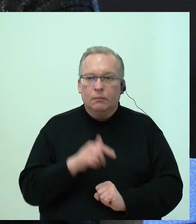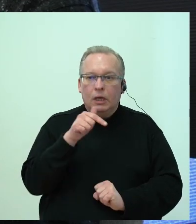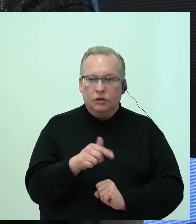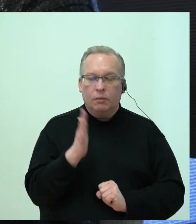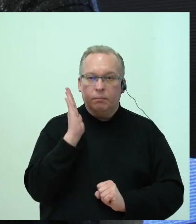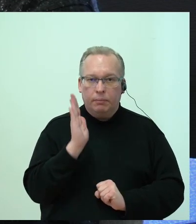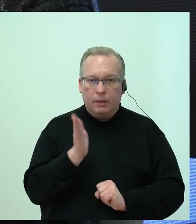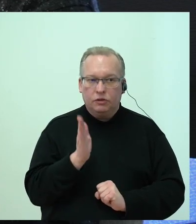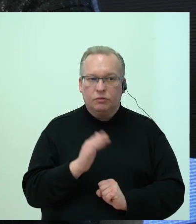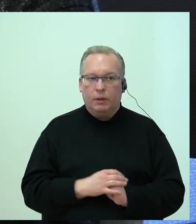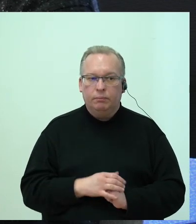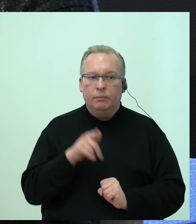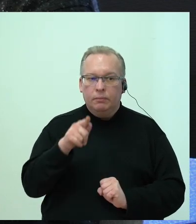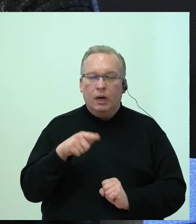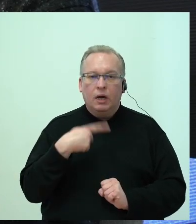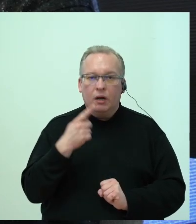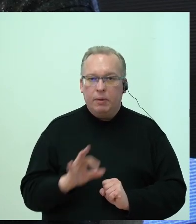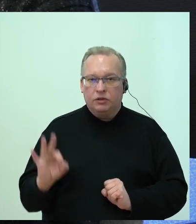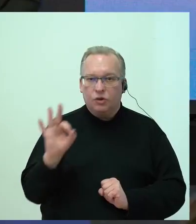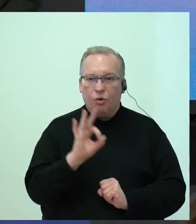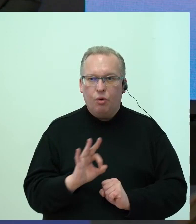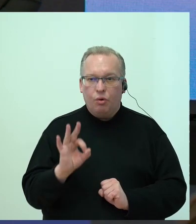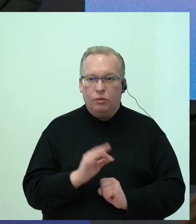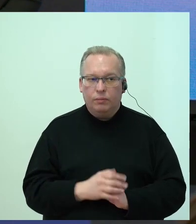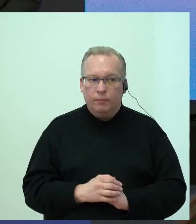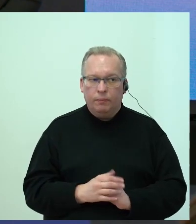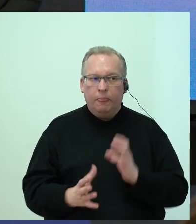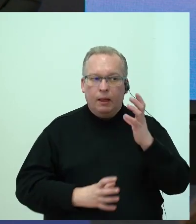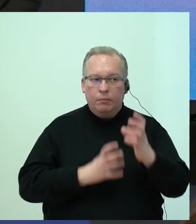Šiame pranešime jis kalbės apie